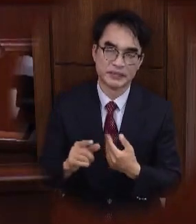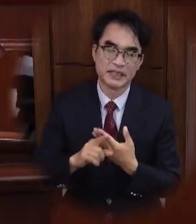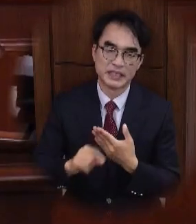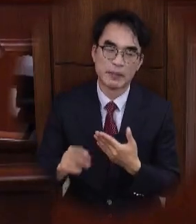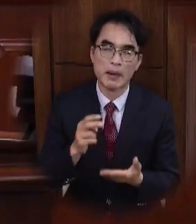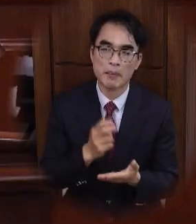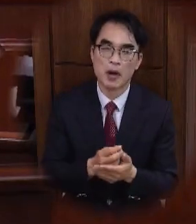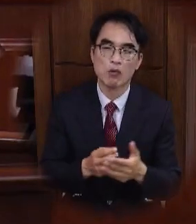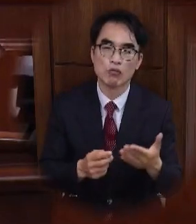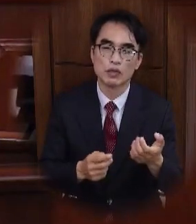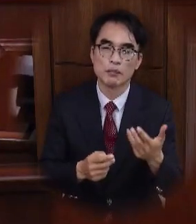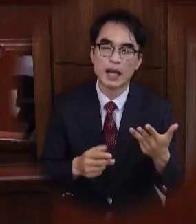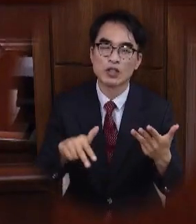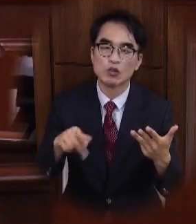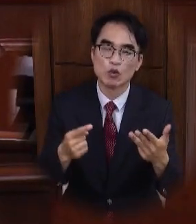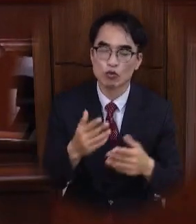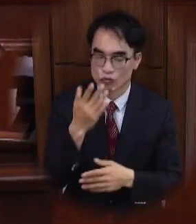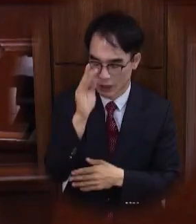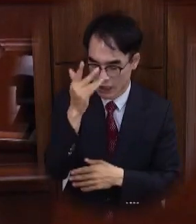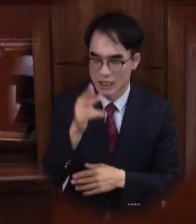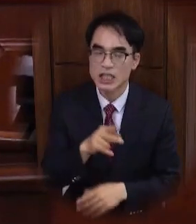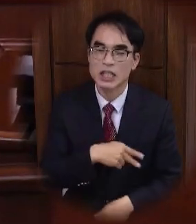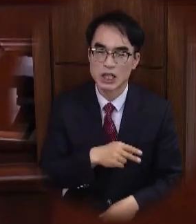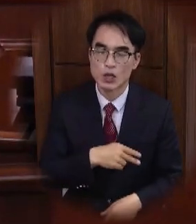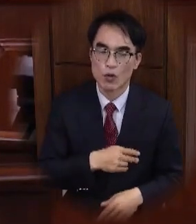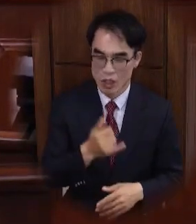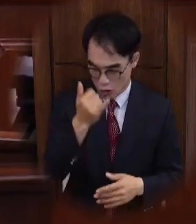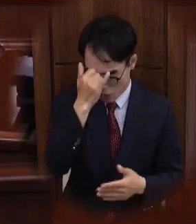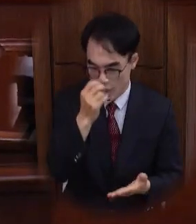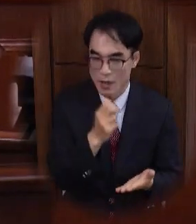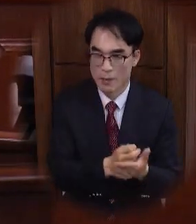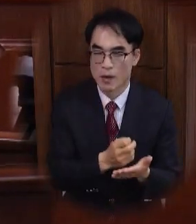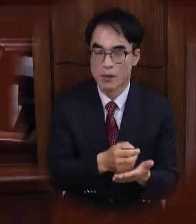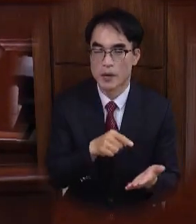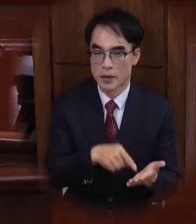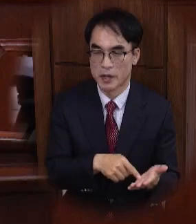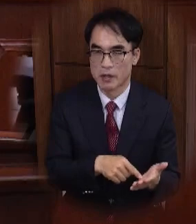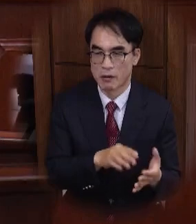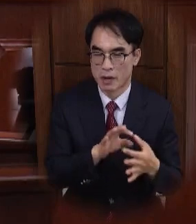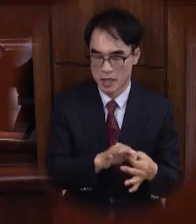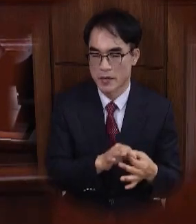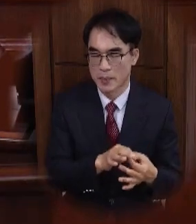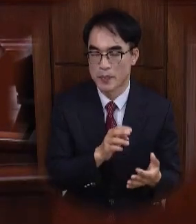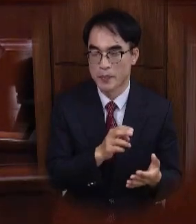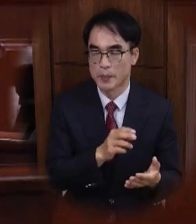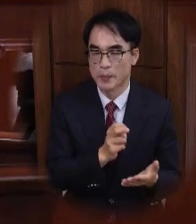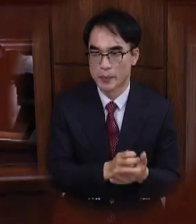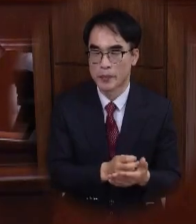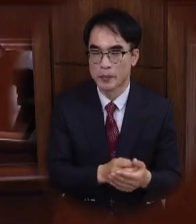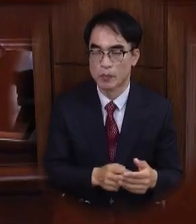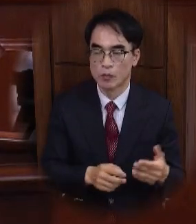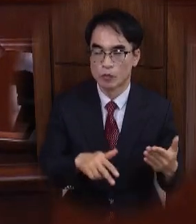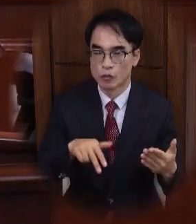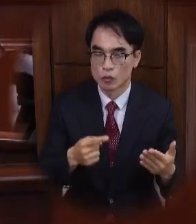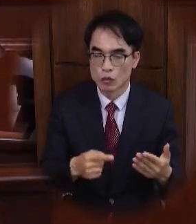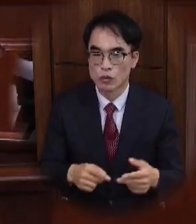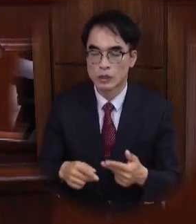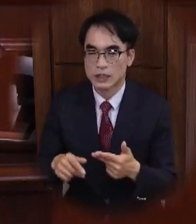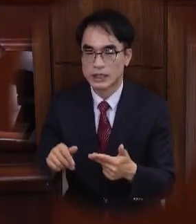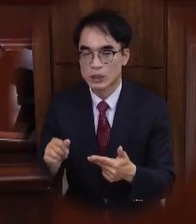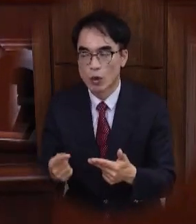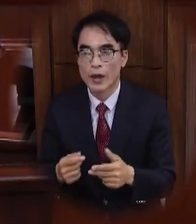98조 및 순천시의 우원 윤리 강등 윤리 실천 기범 등에 대한 조례 제 구조 제 7호에